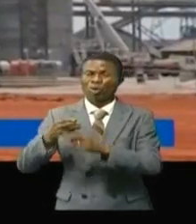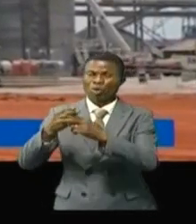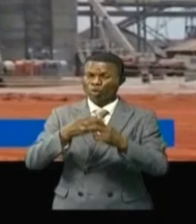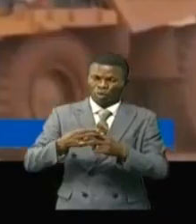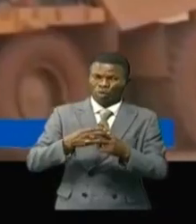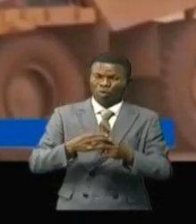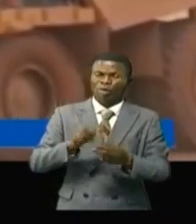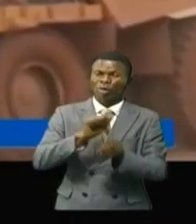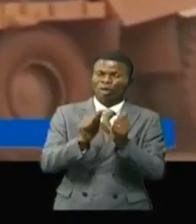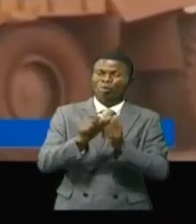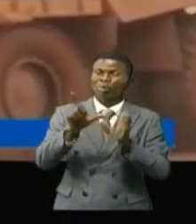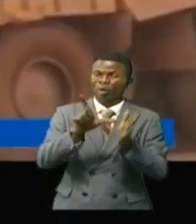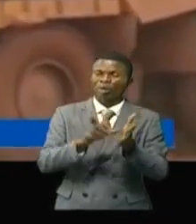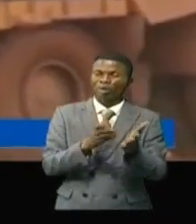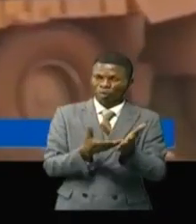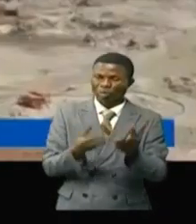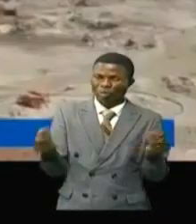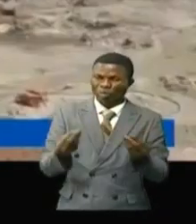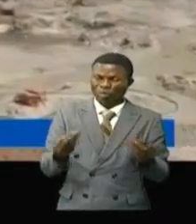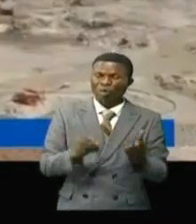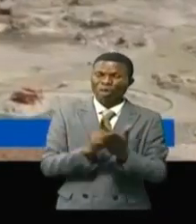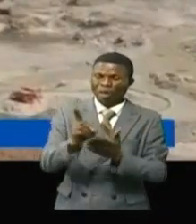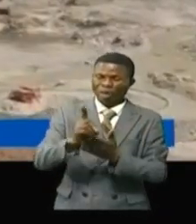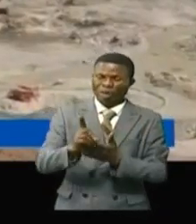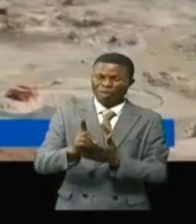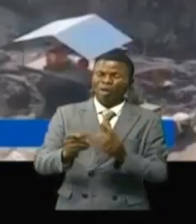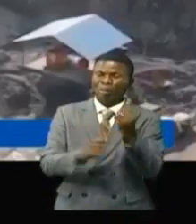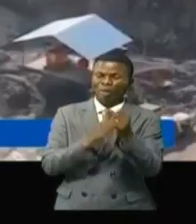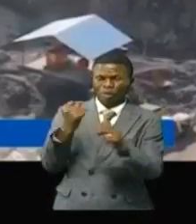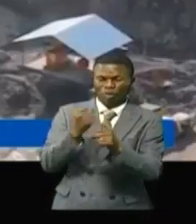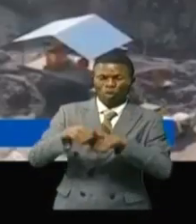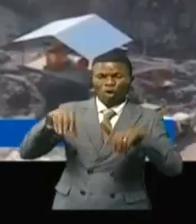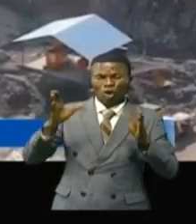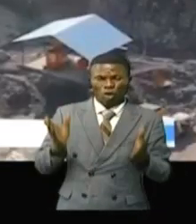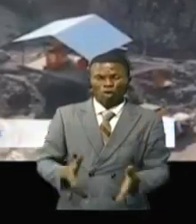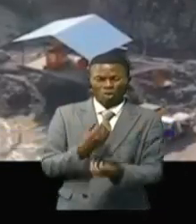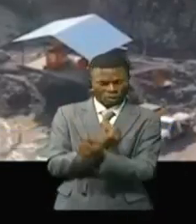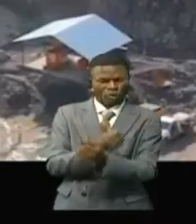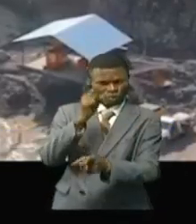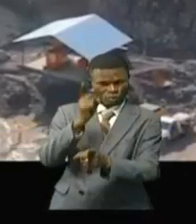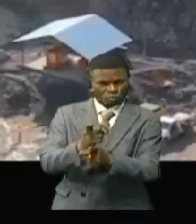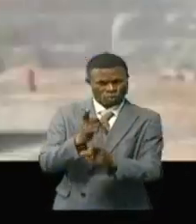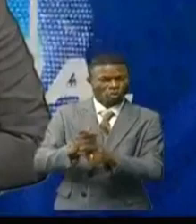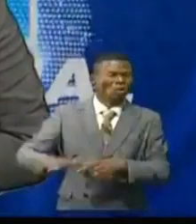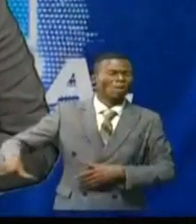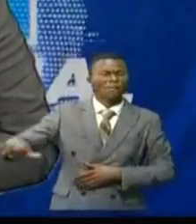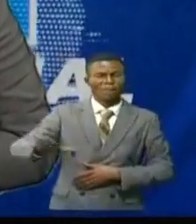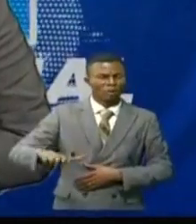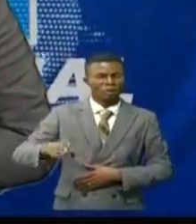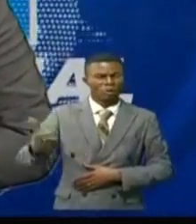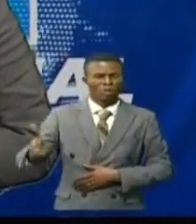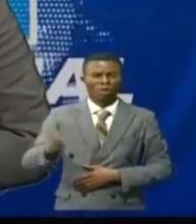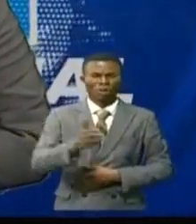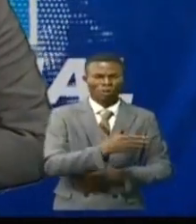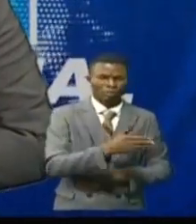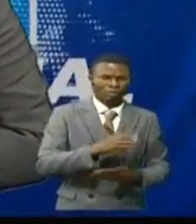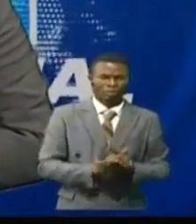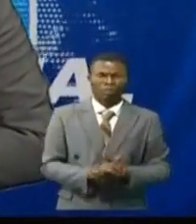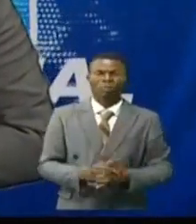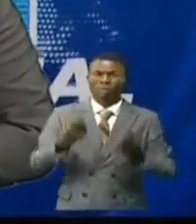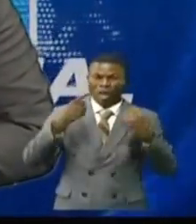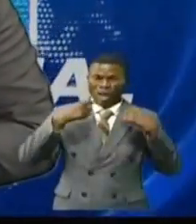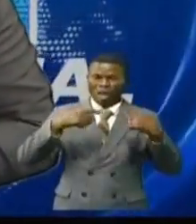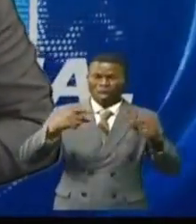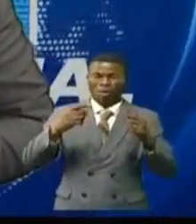cette problématique afin que le droit de sous-traitant congolais soit respecté par tous. C'est une annonce qui